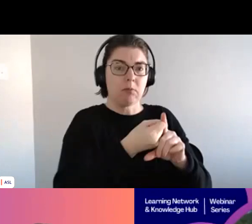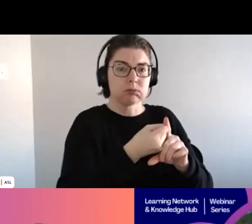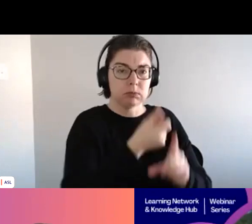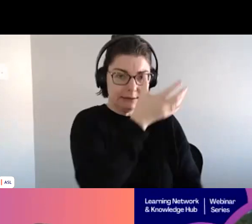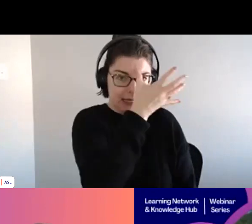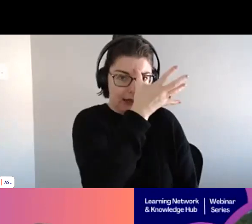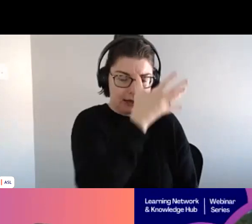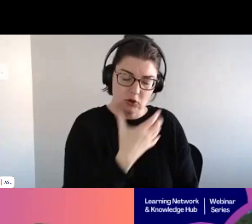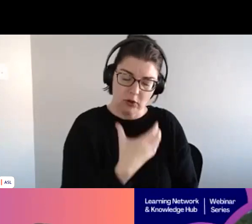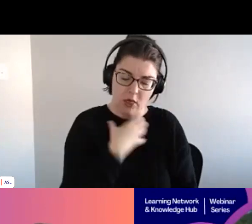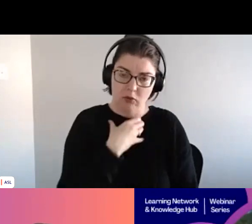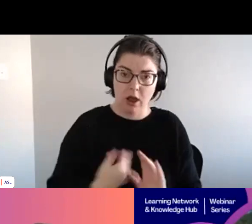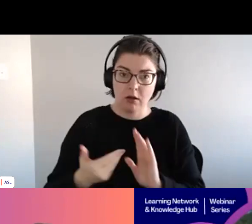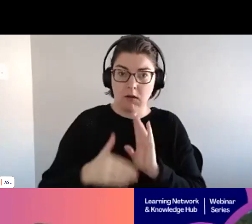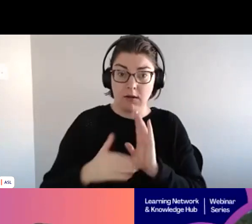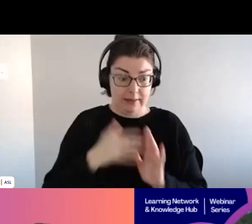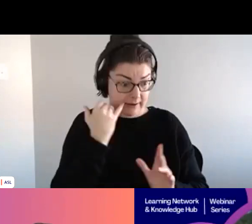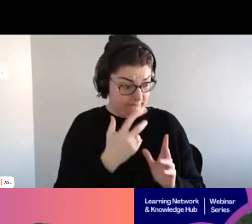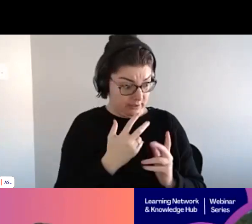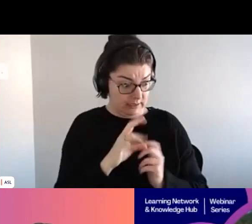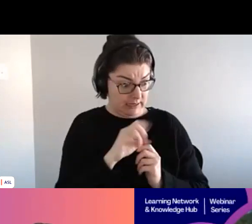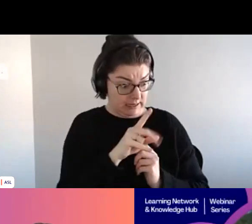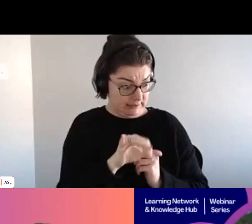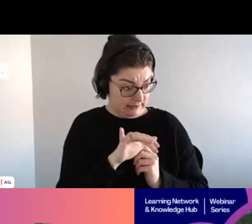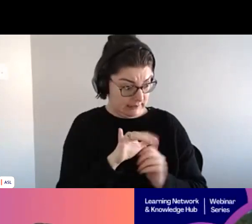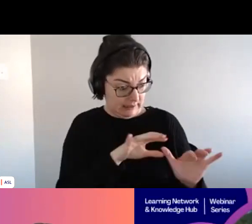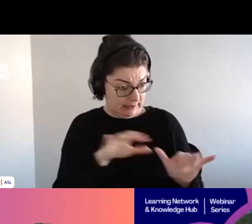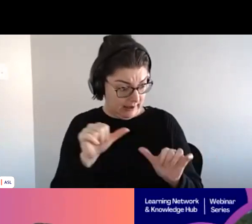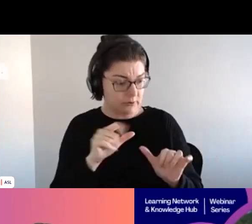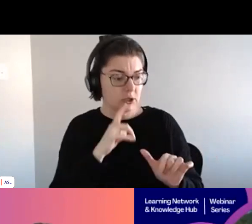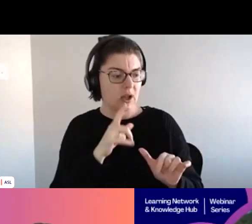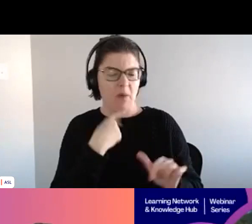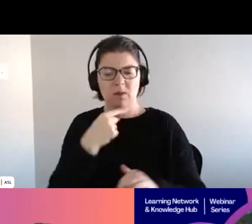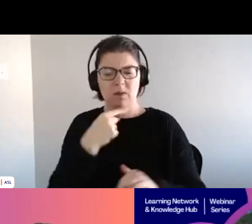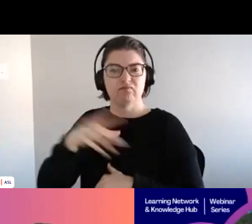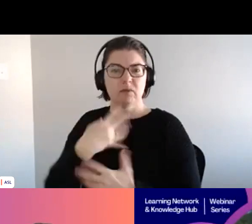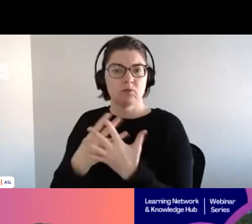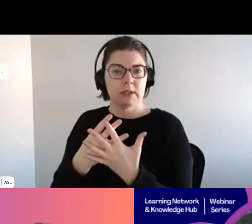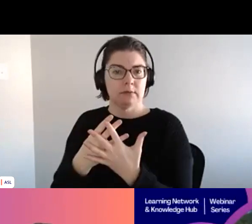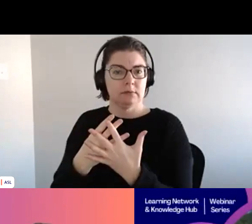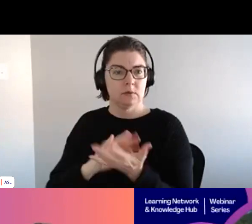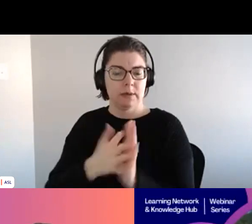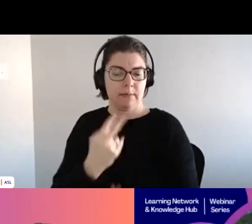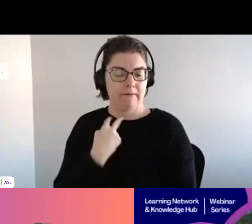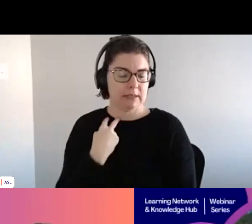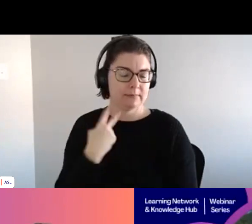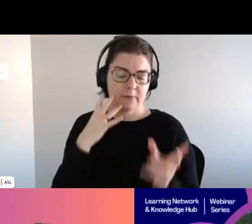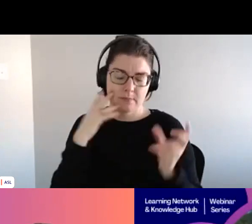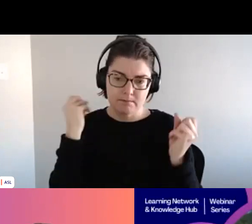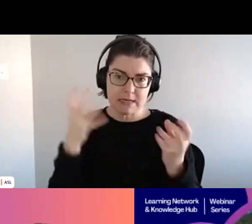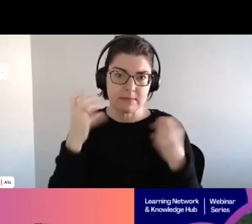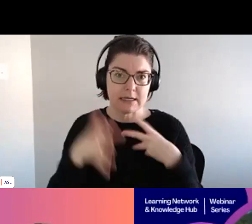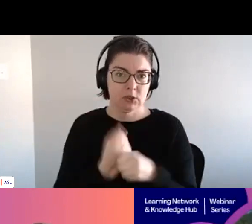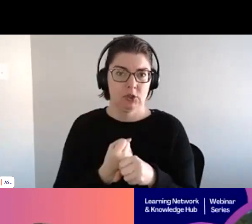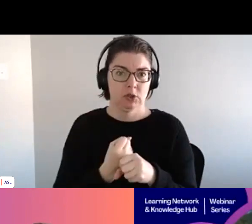pouvait être donc accusée donc de voie de fait et donc mise en prison dès qu'elle dès qu'elle avait 13 ans